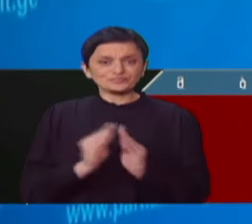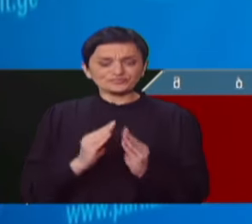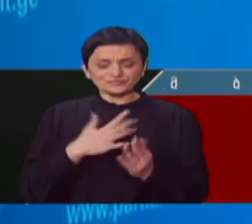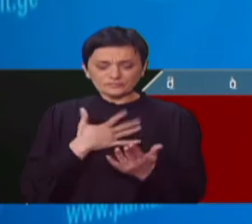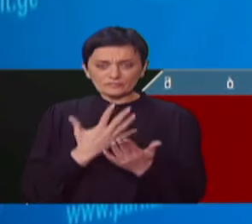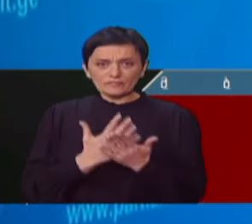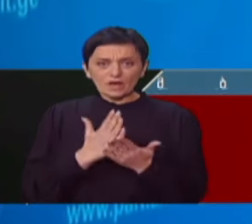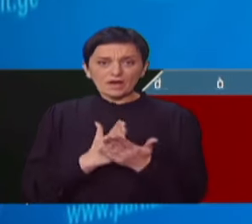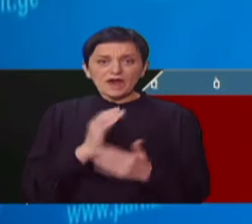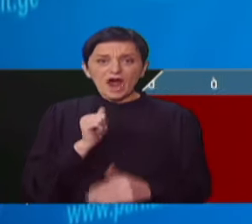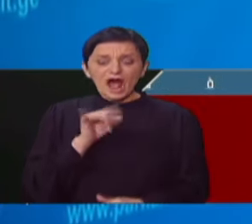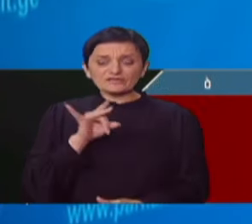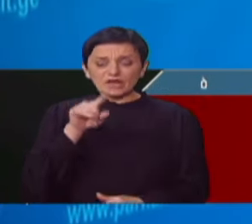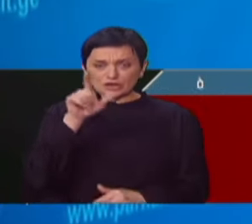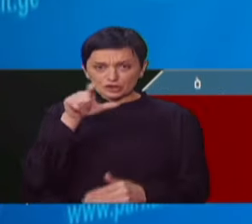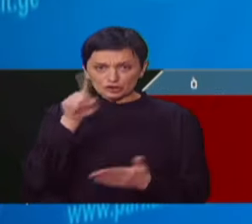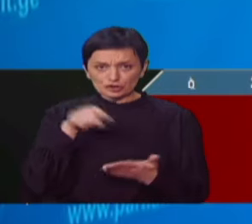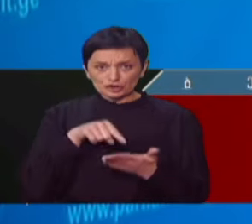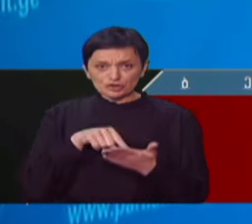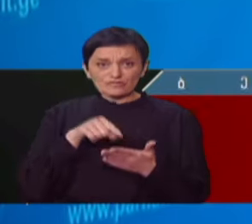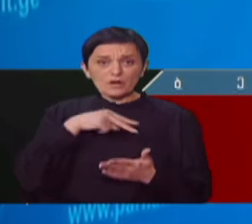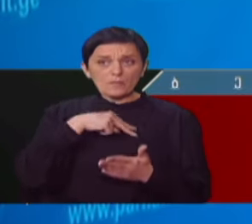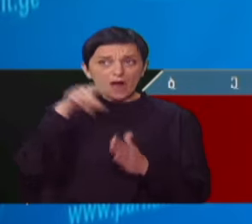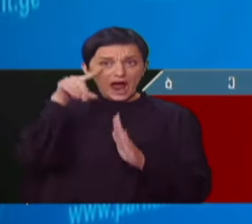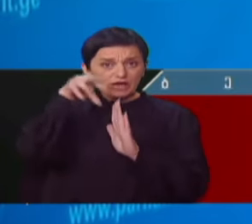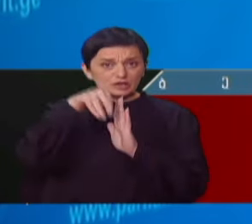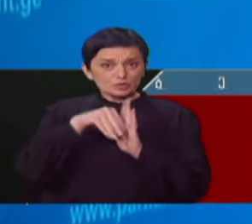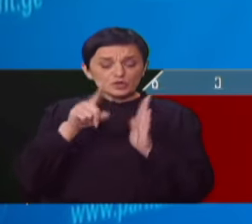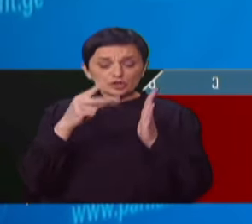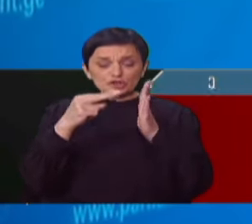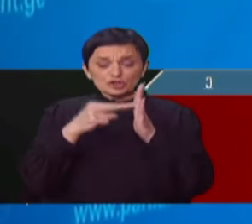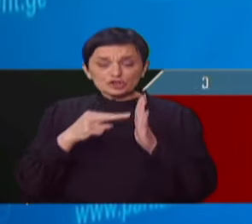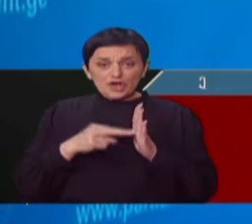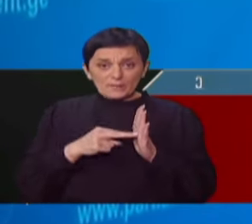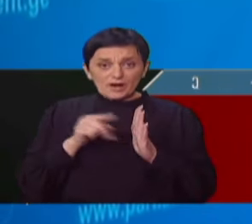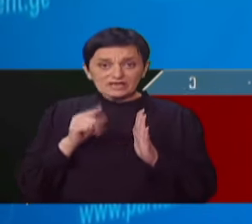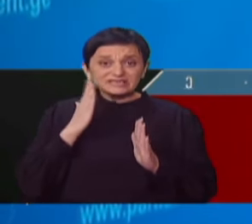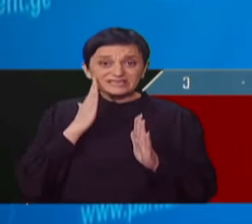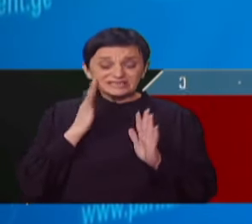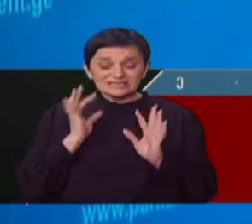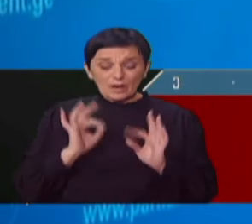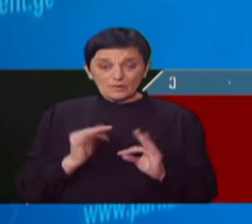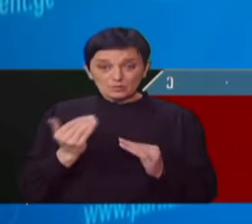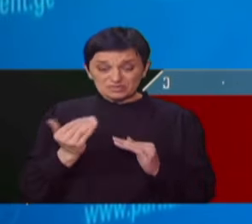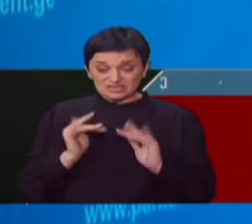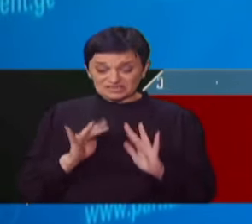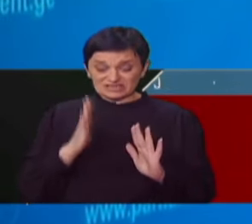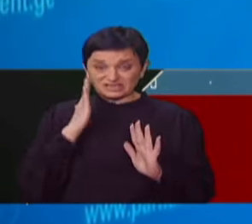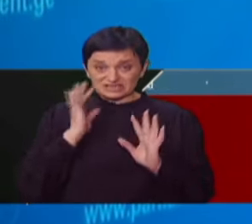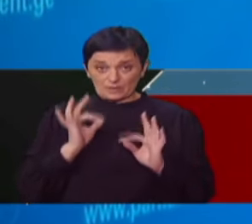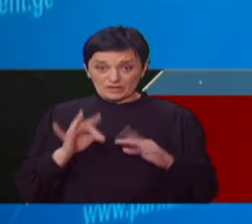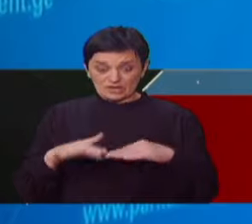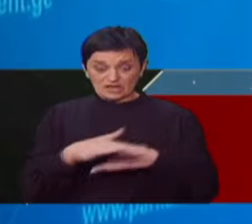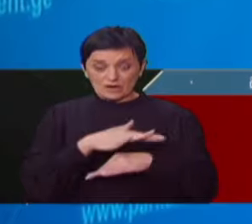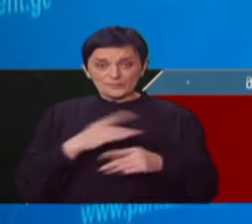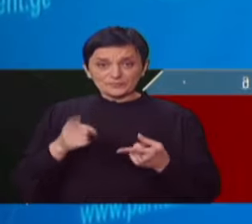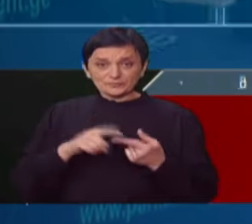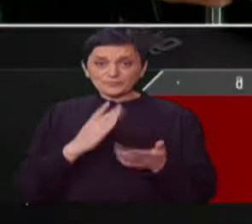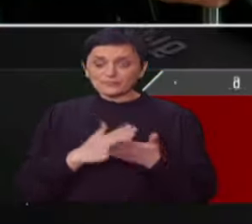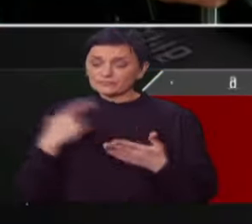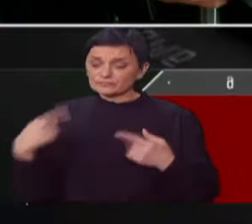Актуальный арест уже бывает еще лишь так. Три сакономы для органов, что там сейчас себе мастан, да, мисамартле бругаре мы обетан да, как уже бывает